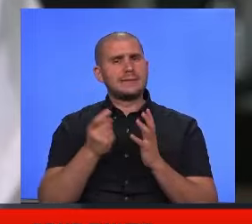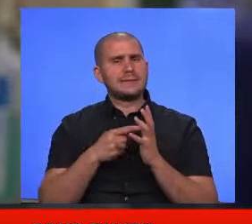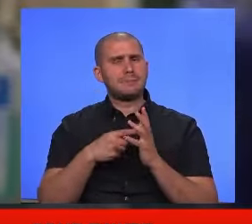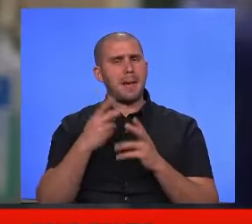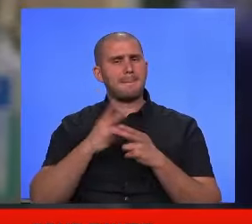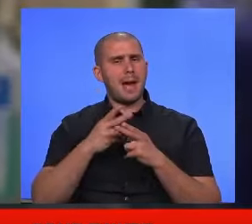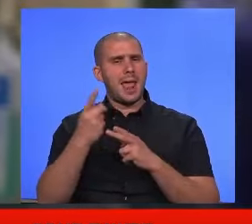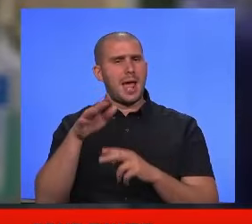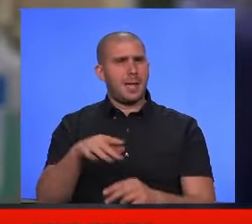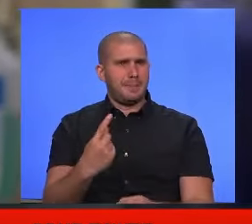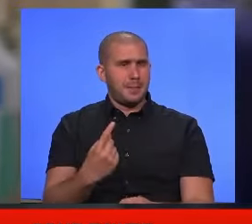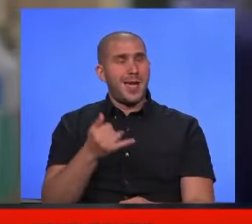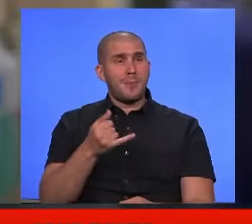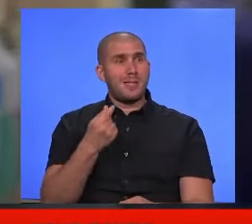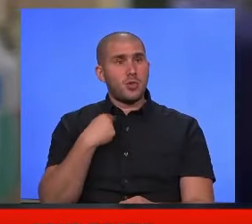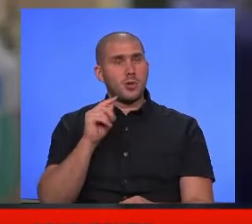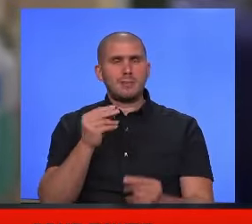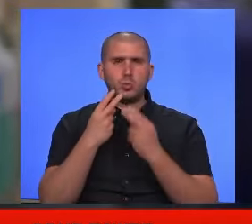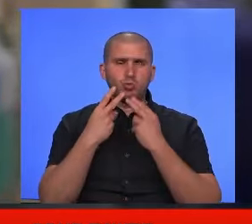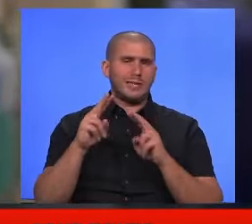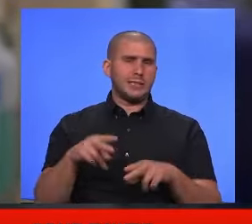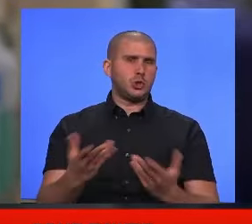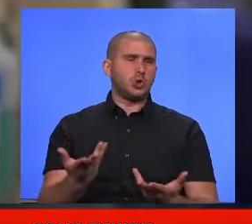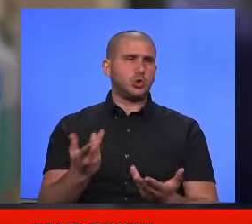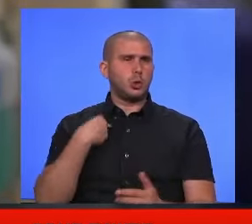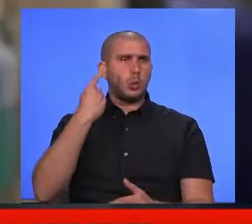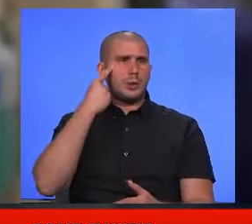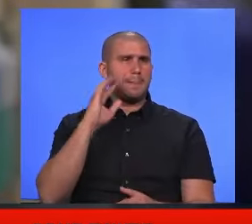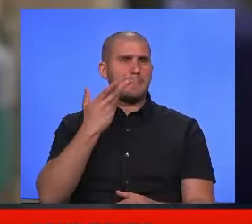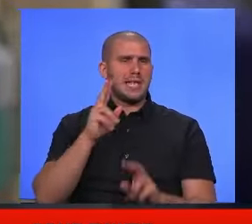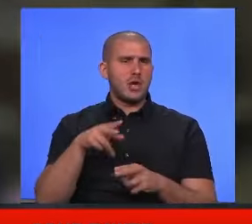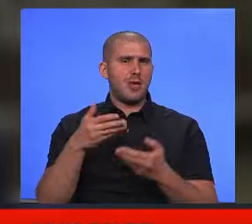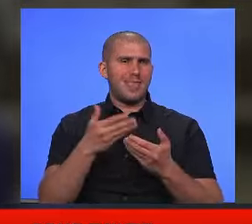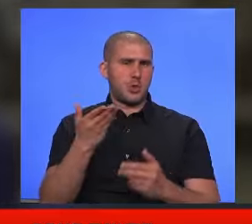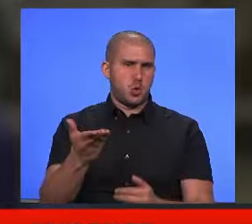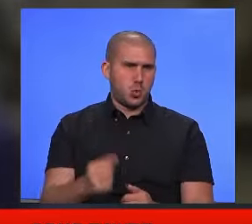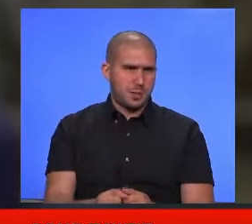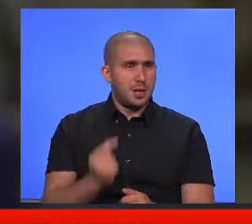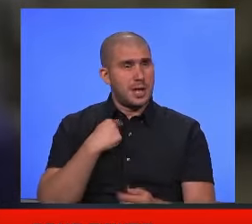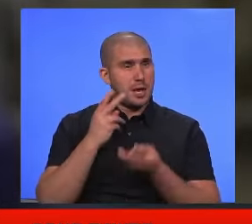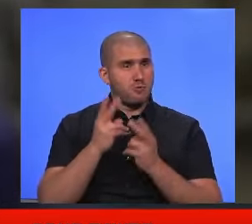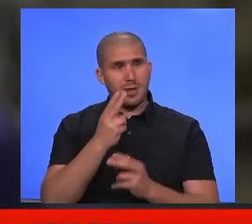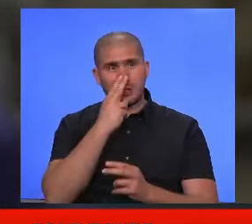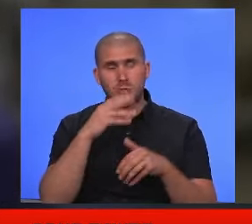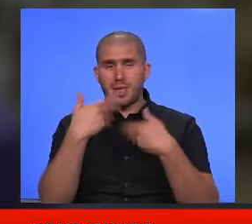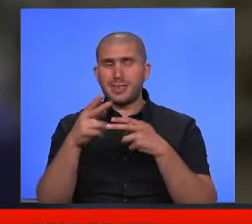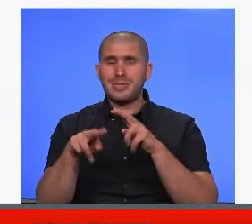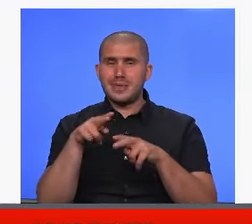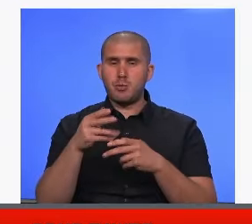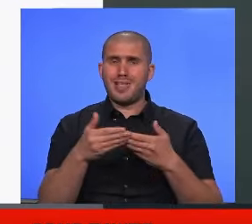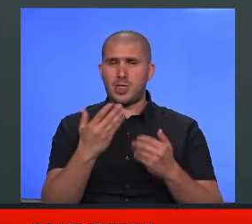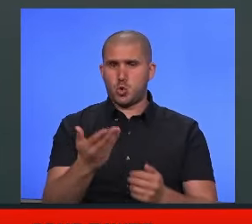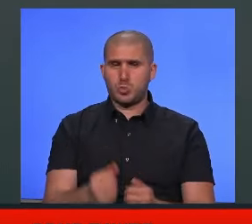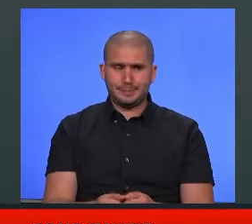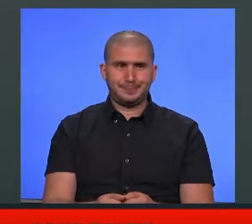אצל הילוד. היום אנחנו מגיעים לתשובה. אנחנו יודעים מה יש לתינוקות האלה. אנחנו יכולים לנסות ולתת את הטיפול לתינוקות האלה.